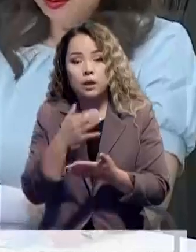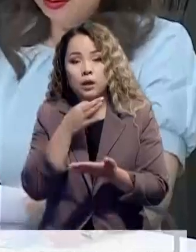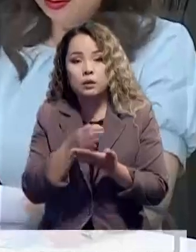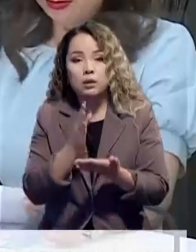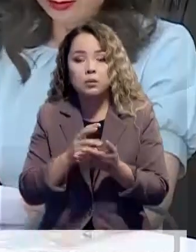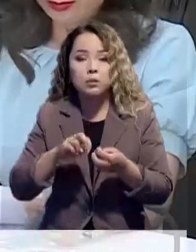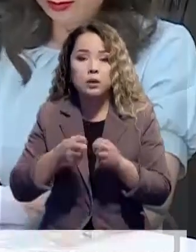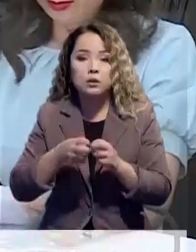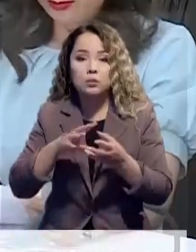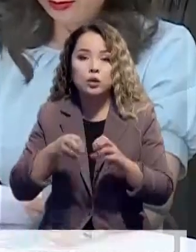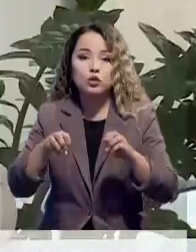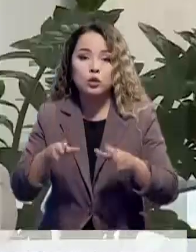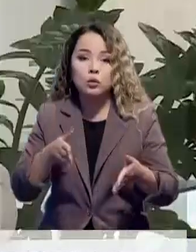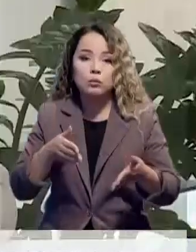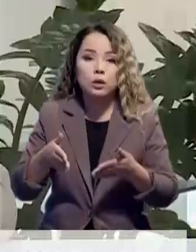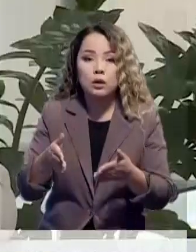мәселелерді шешуге бағытталған.